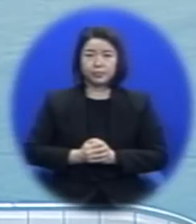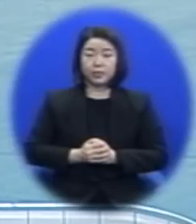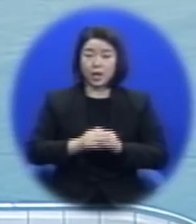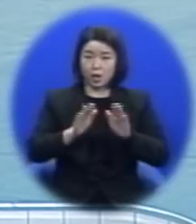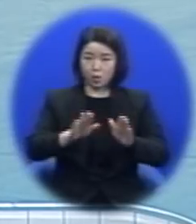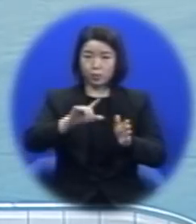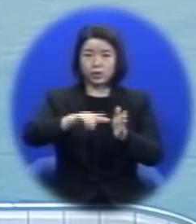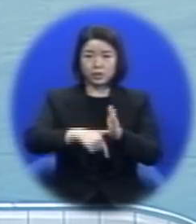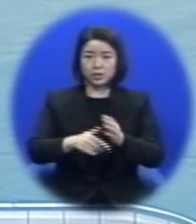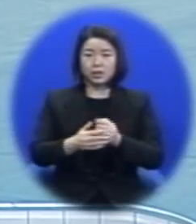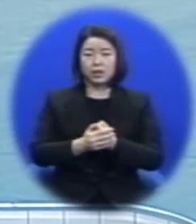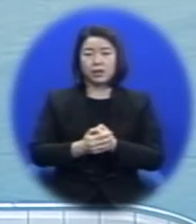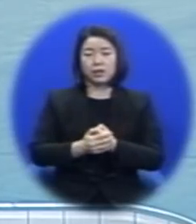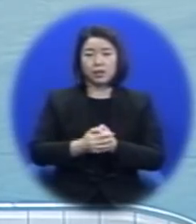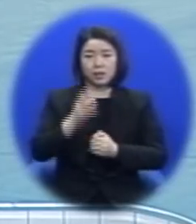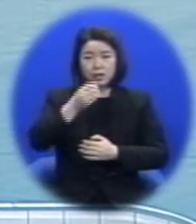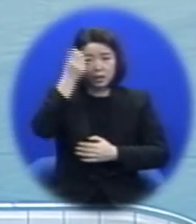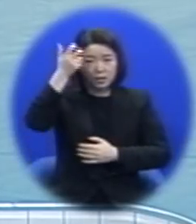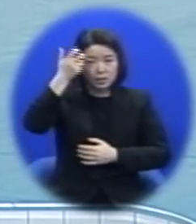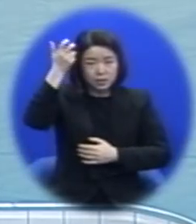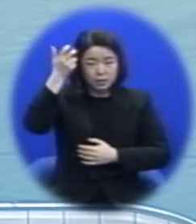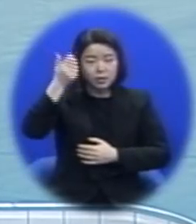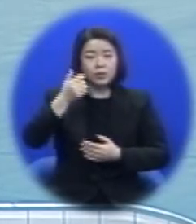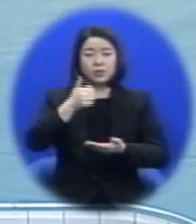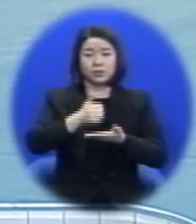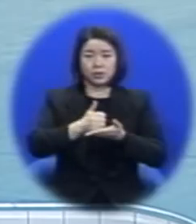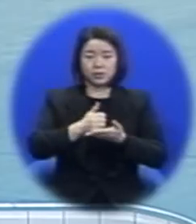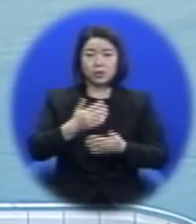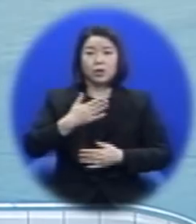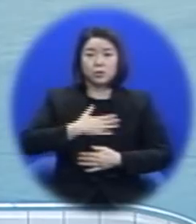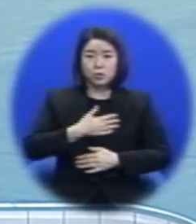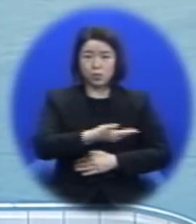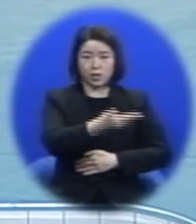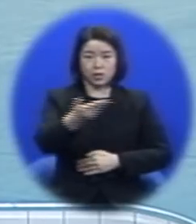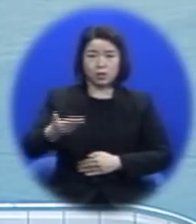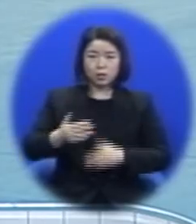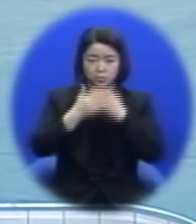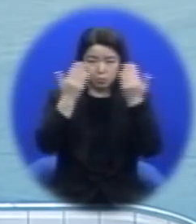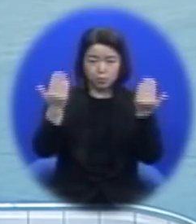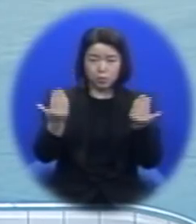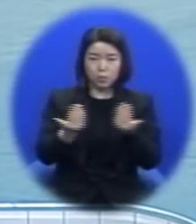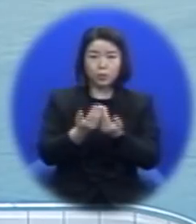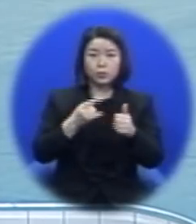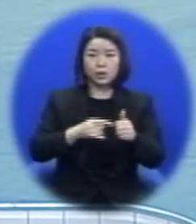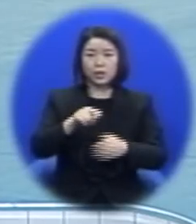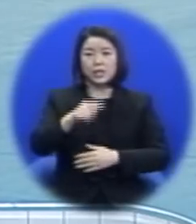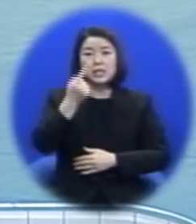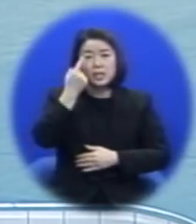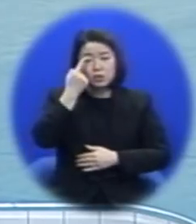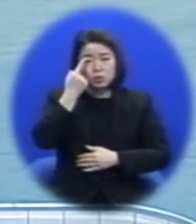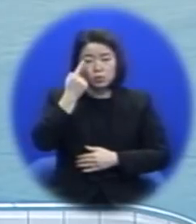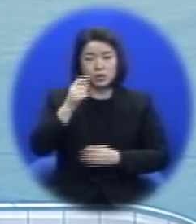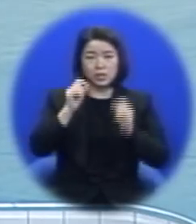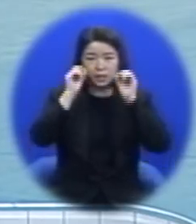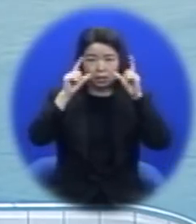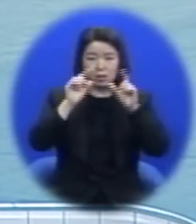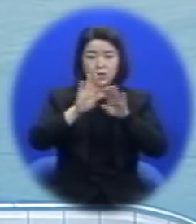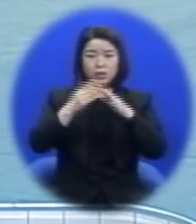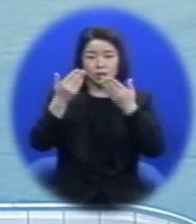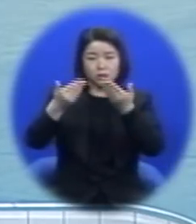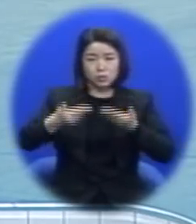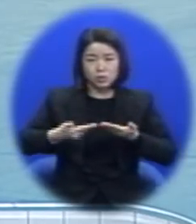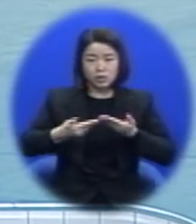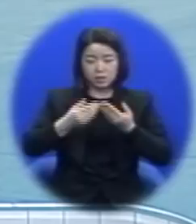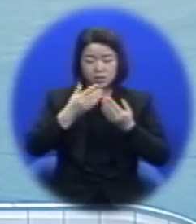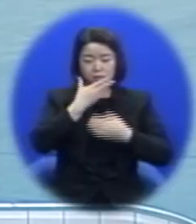오늘 이 시간에 성령께서 저와 여러분 모두에게도 이 눈이 열리게 해주시기를